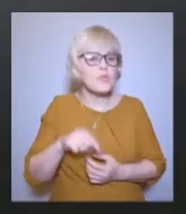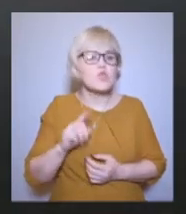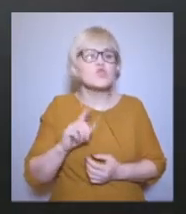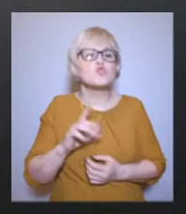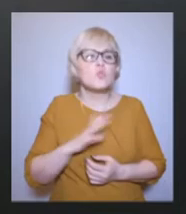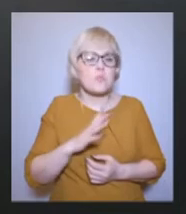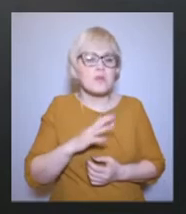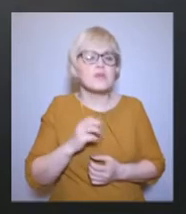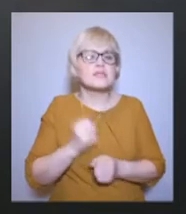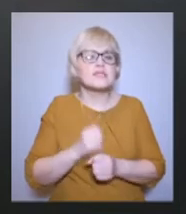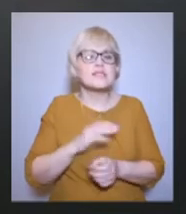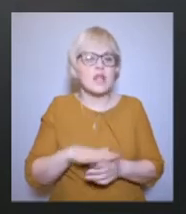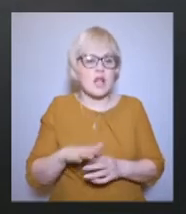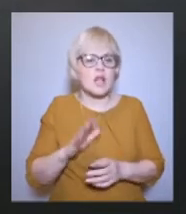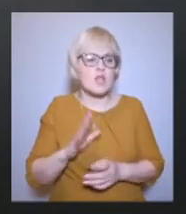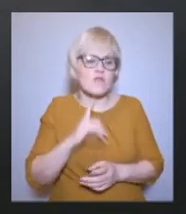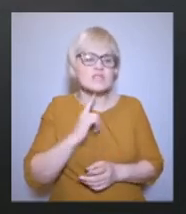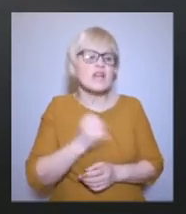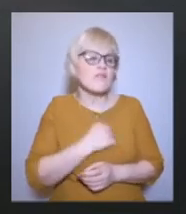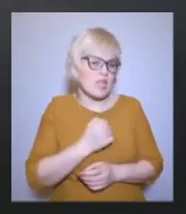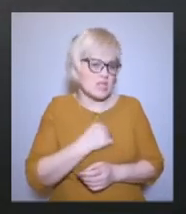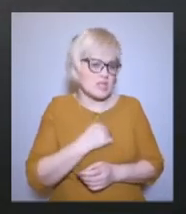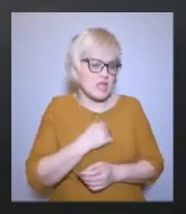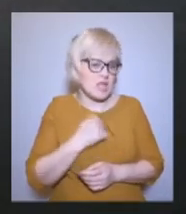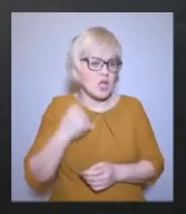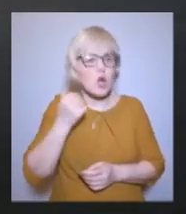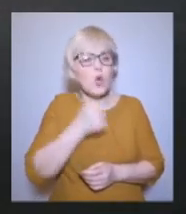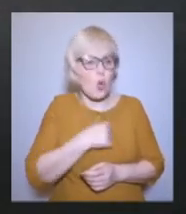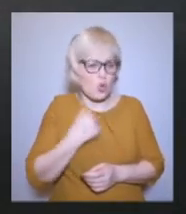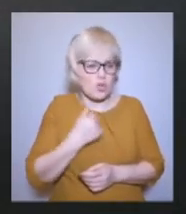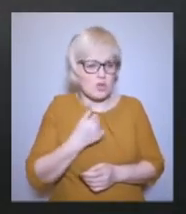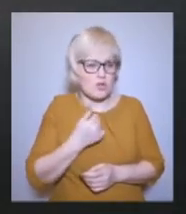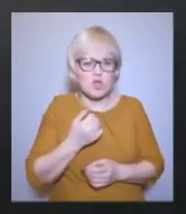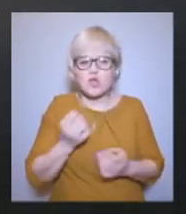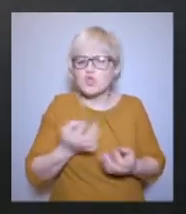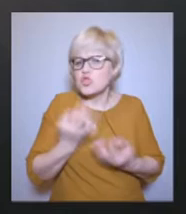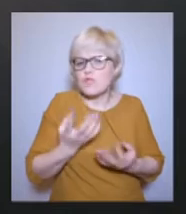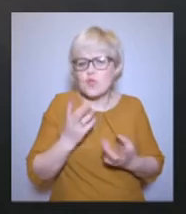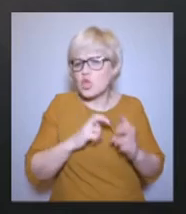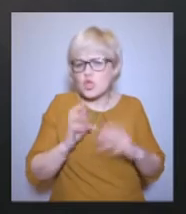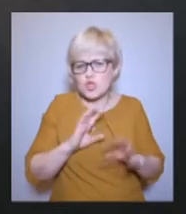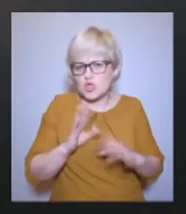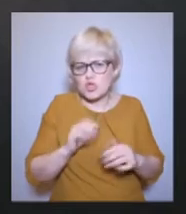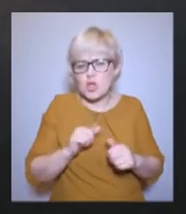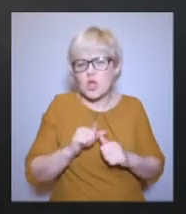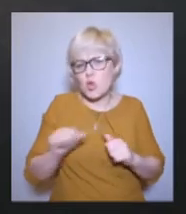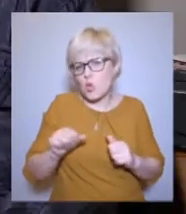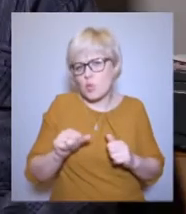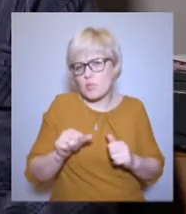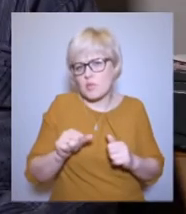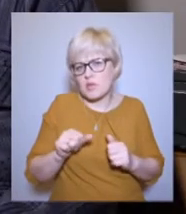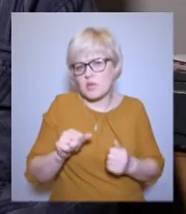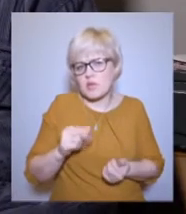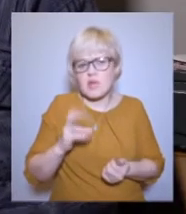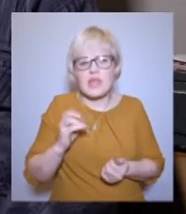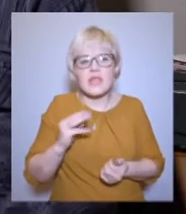Так все, что вот сделано за советское время, тем и пользуются до сих пор. Конкурсы продают разведанные